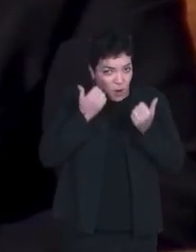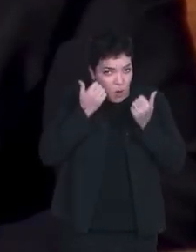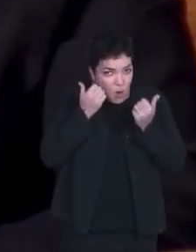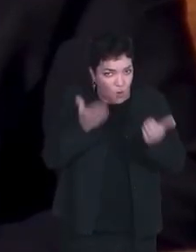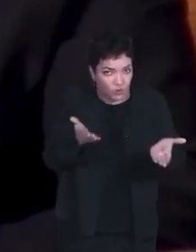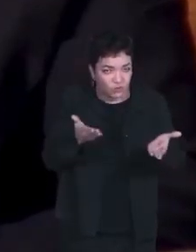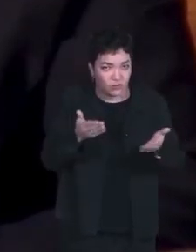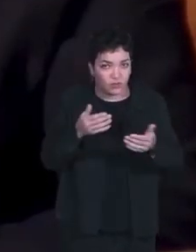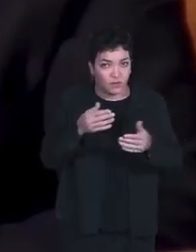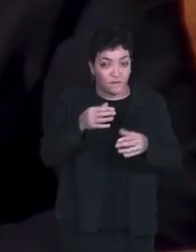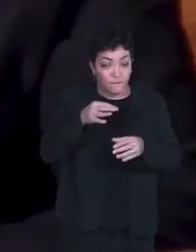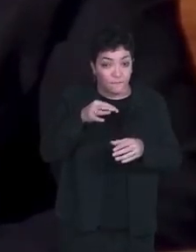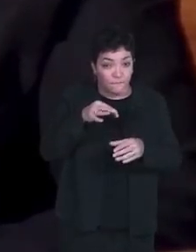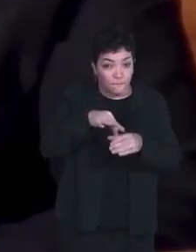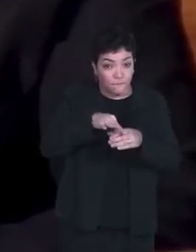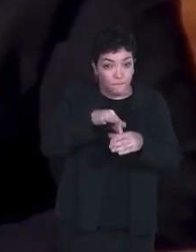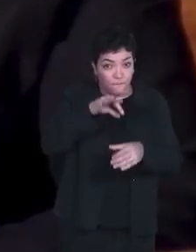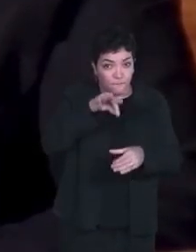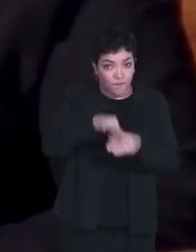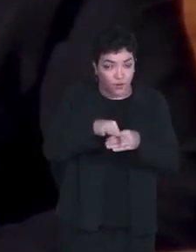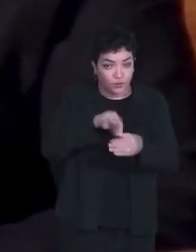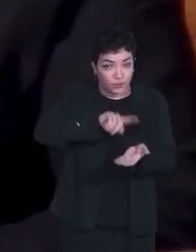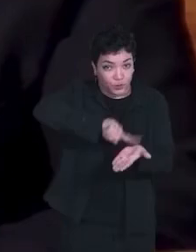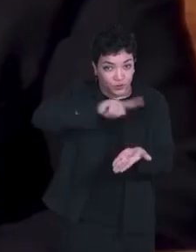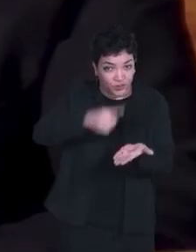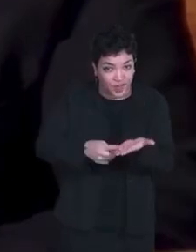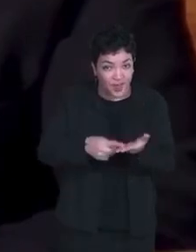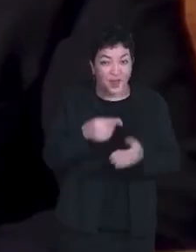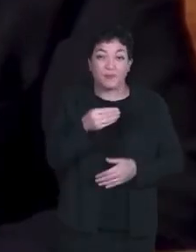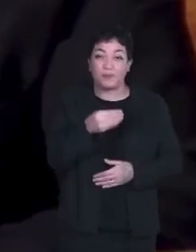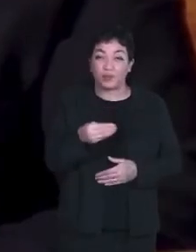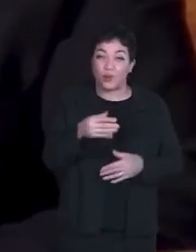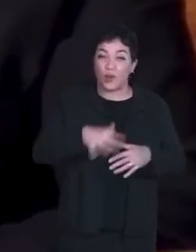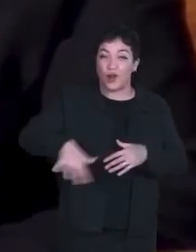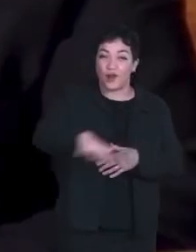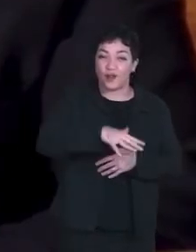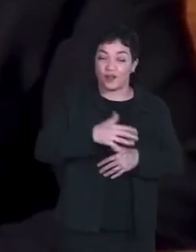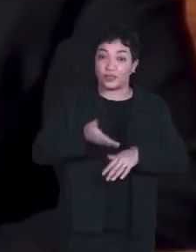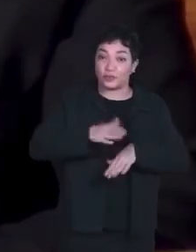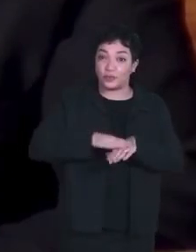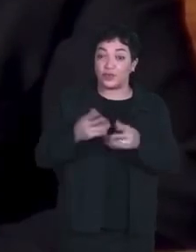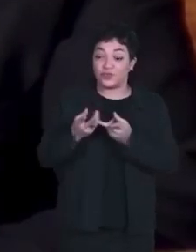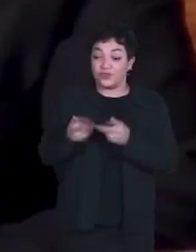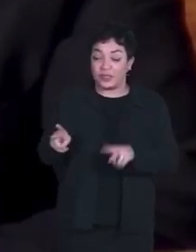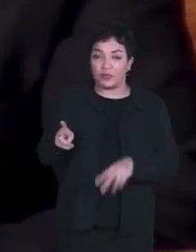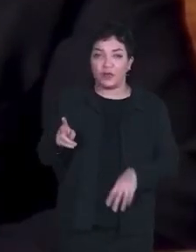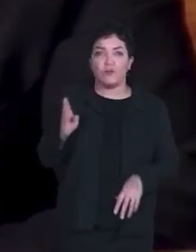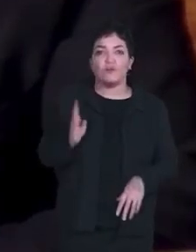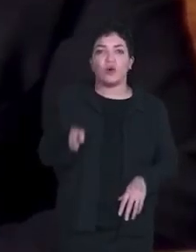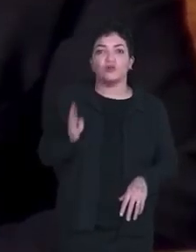à la métropole, on a passé les orientations budgétaires et on est infoutu à la ville de Bordeaux de